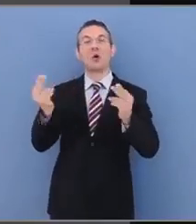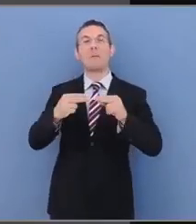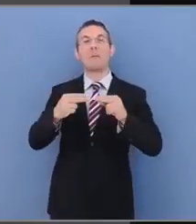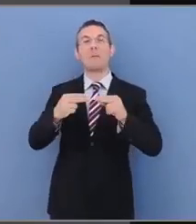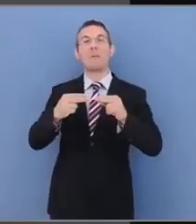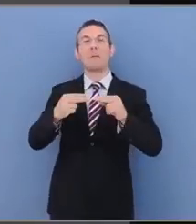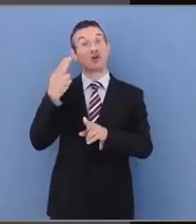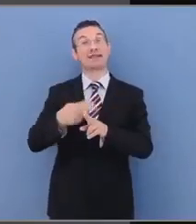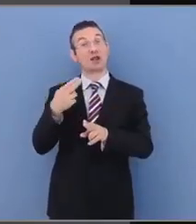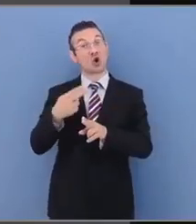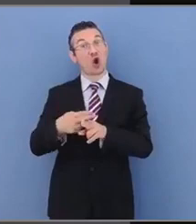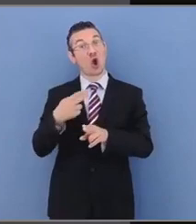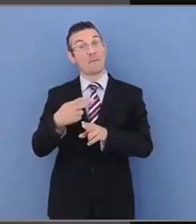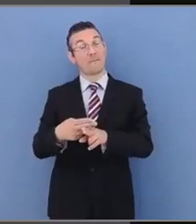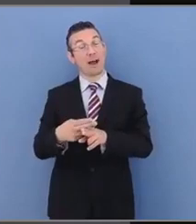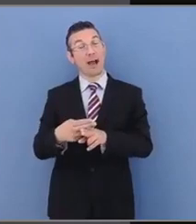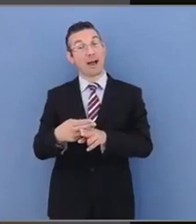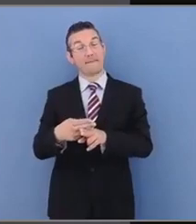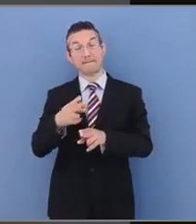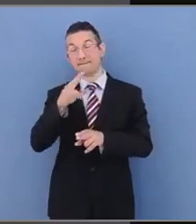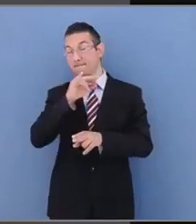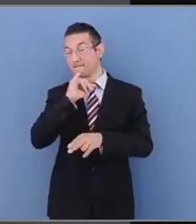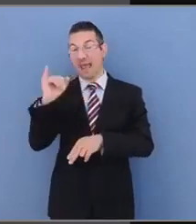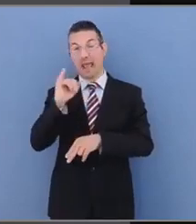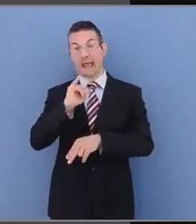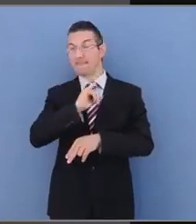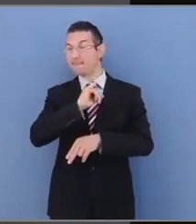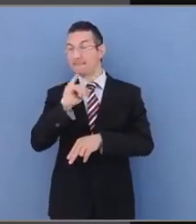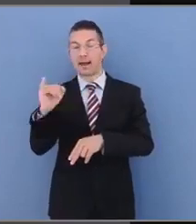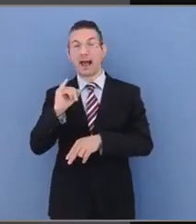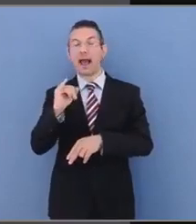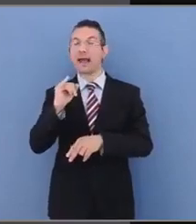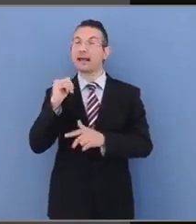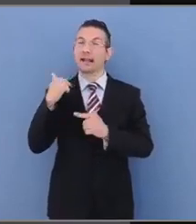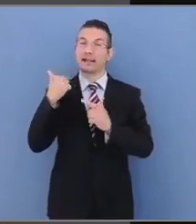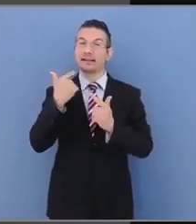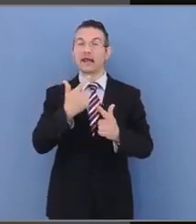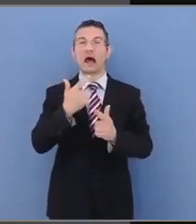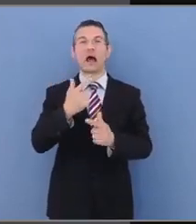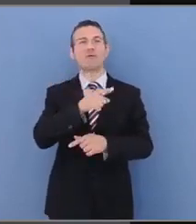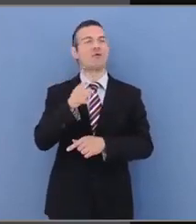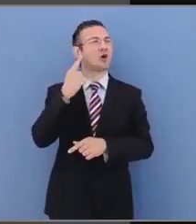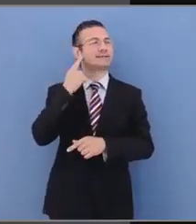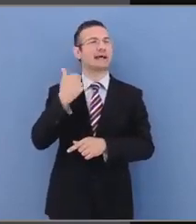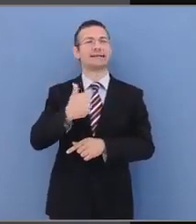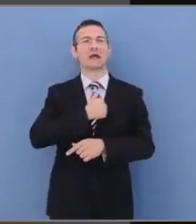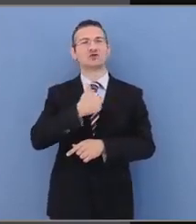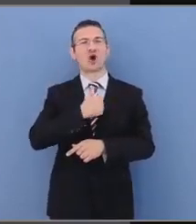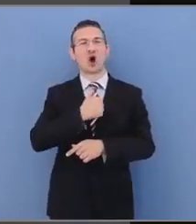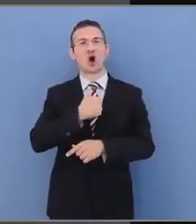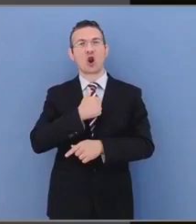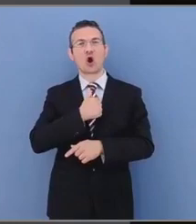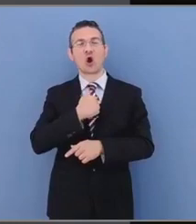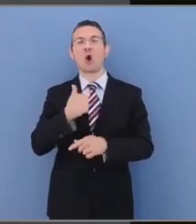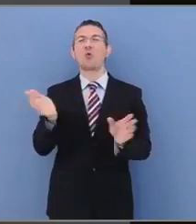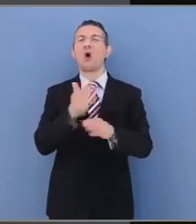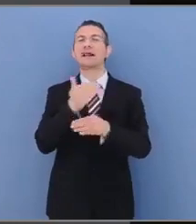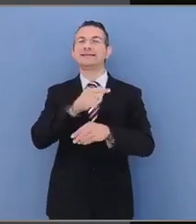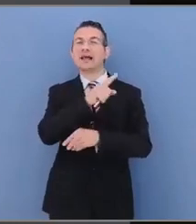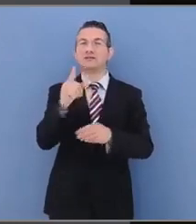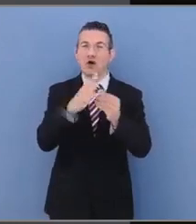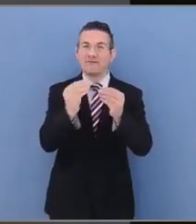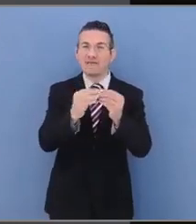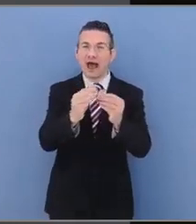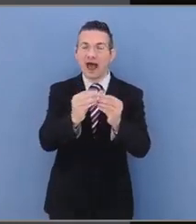non permetterà mai che voi vi sentiate soli e quindi che qualsiasi cosa che voi farete, farete